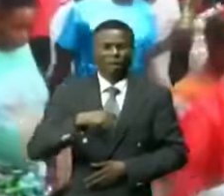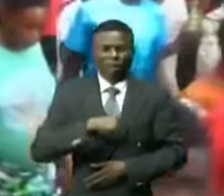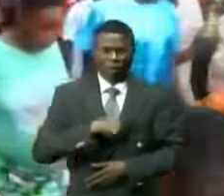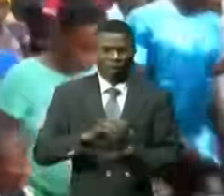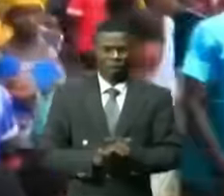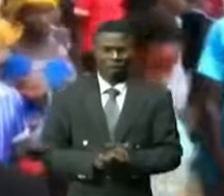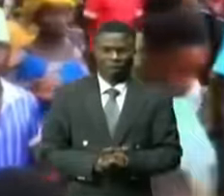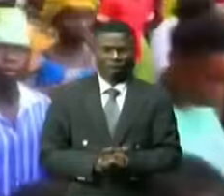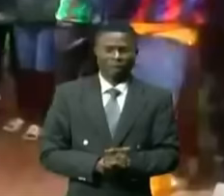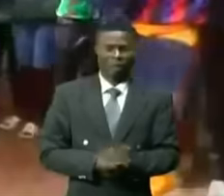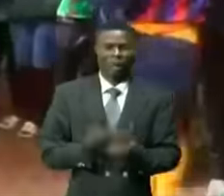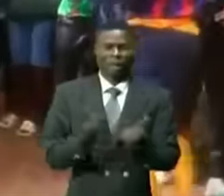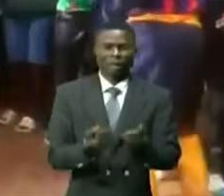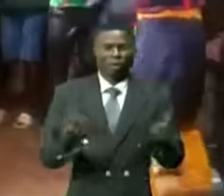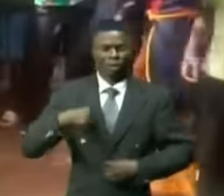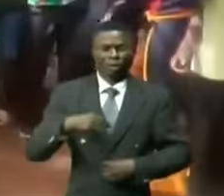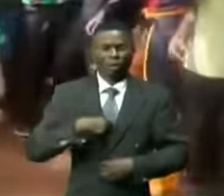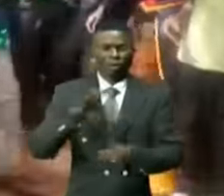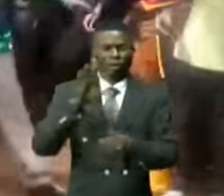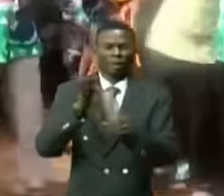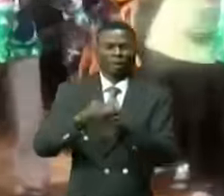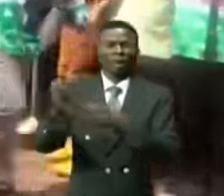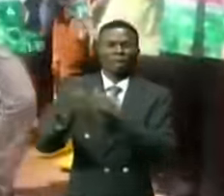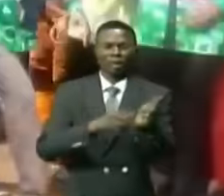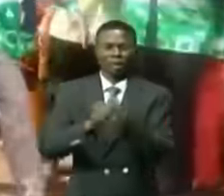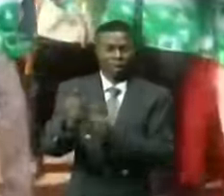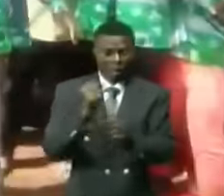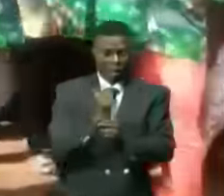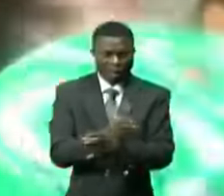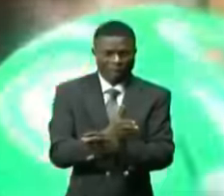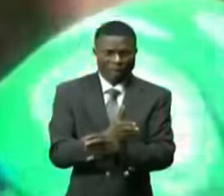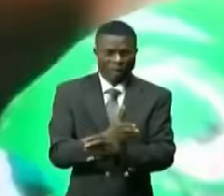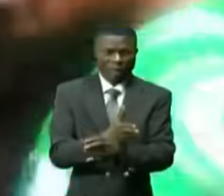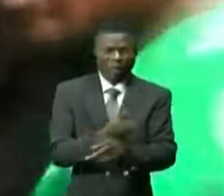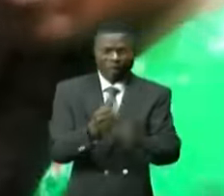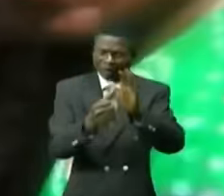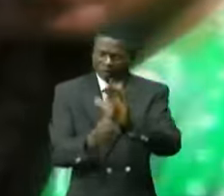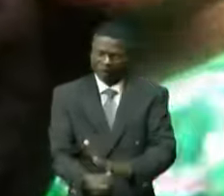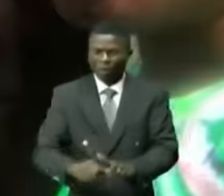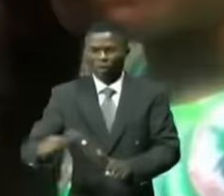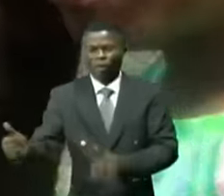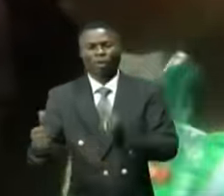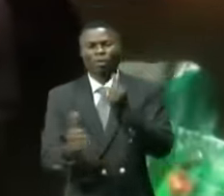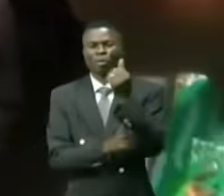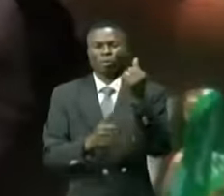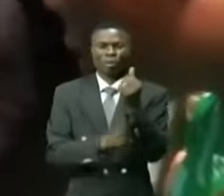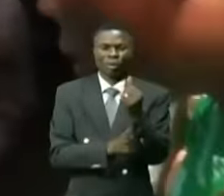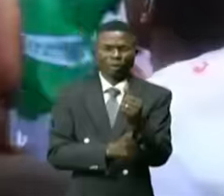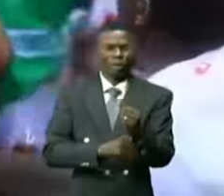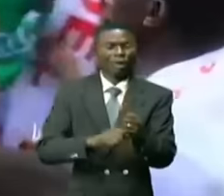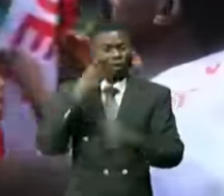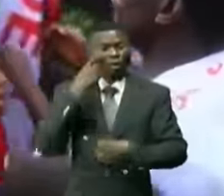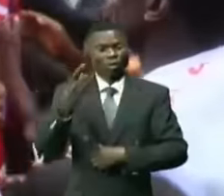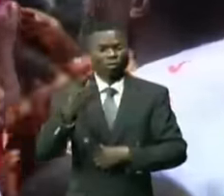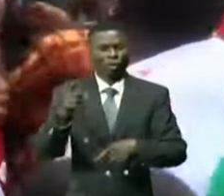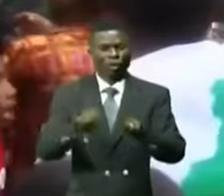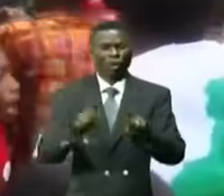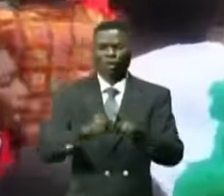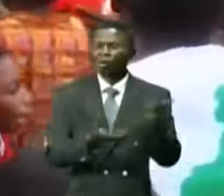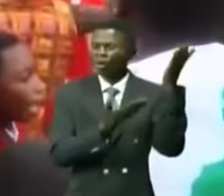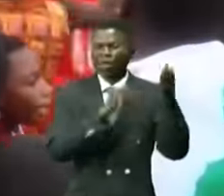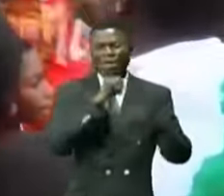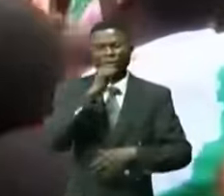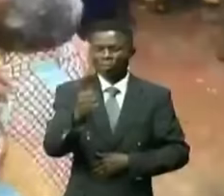Jam Manamaliata, l'éléphant qui écrase est prête à marcher sur les autres candidats que d'aucuns considèrent comme des